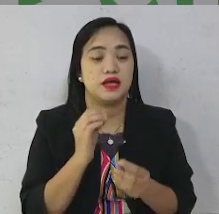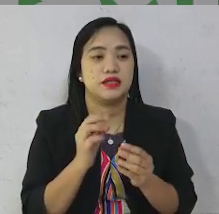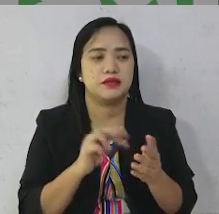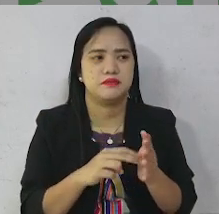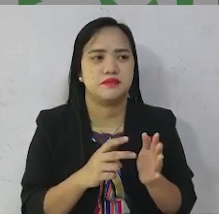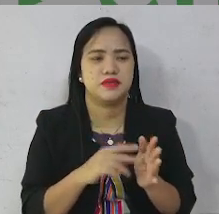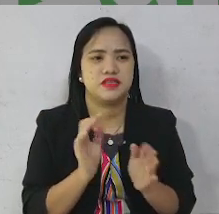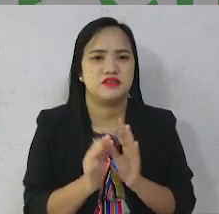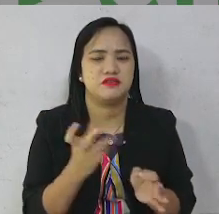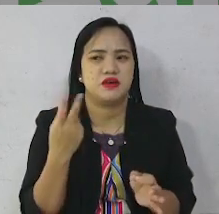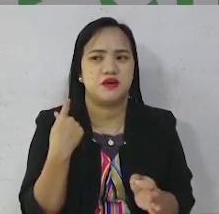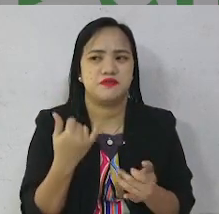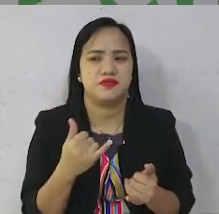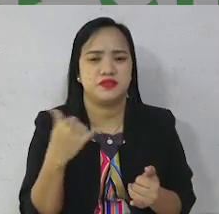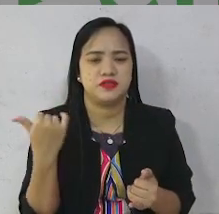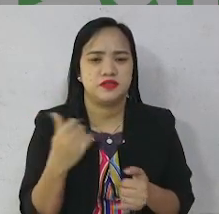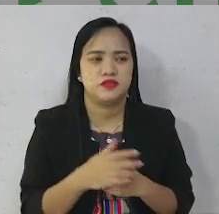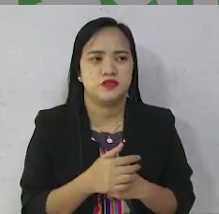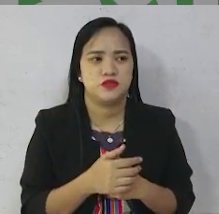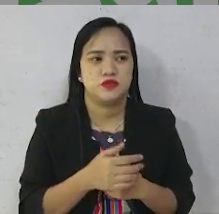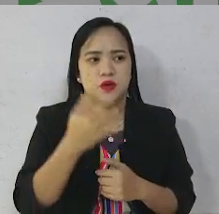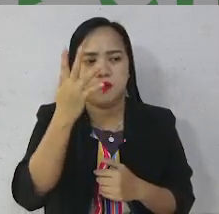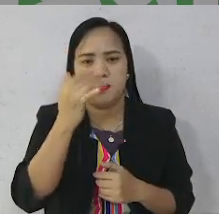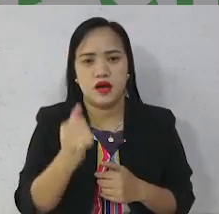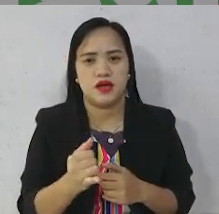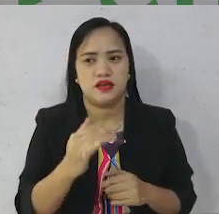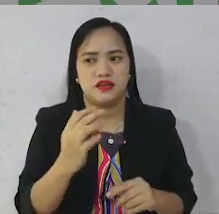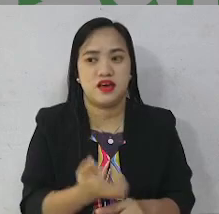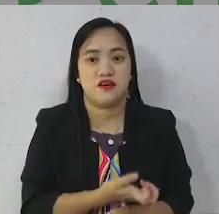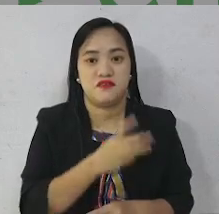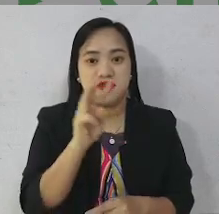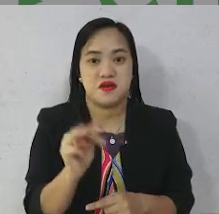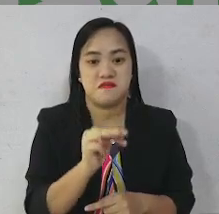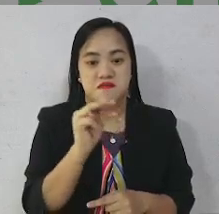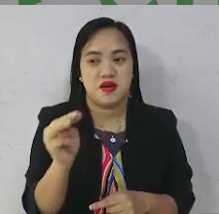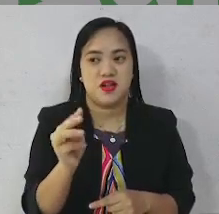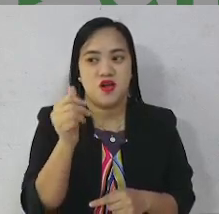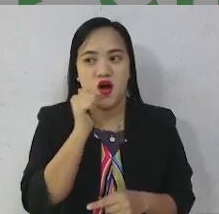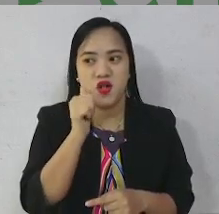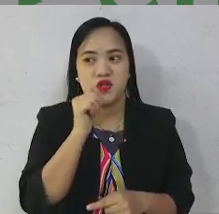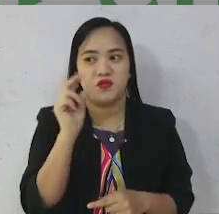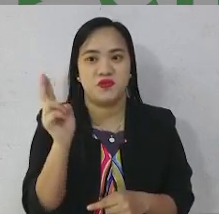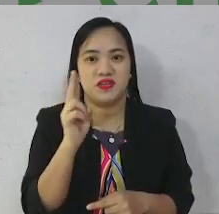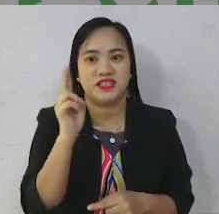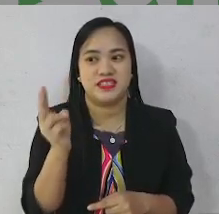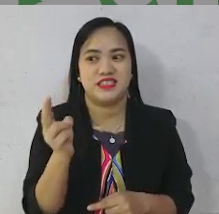ng sir alonso Bakit daw Pag monday ulam namin